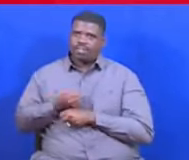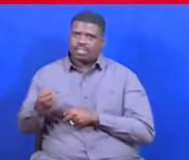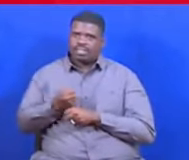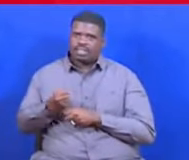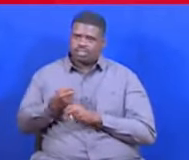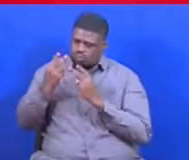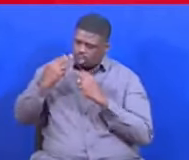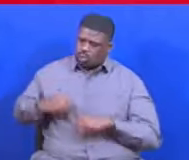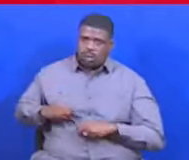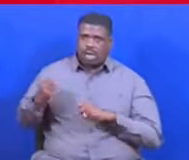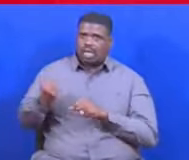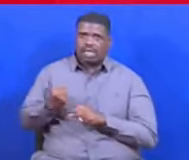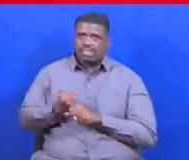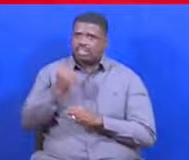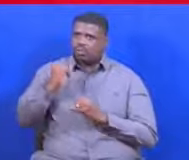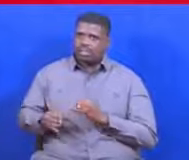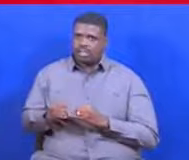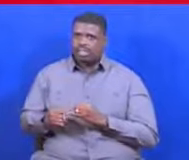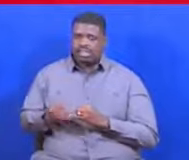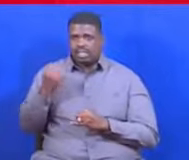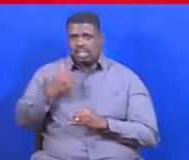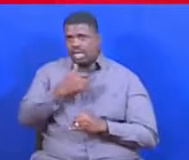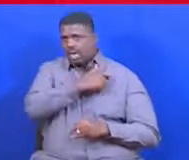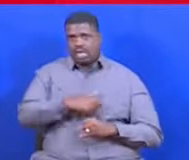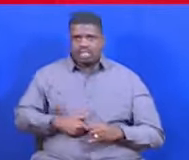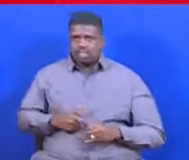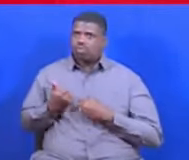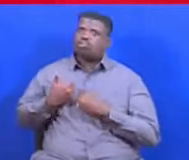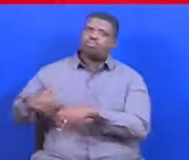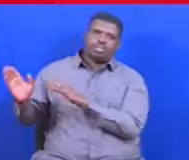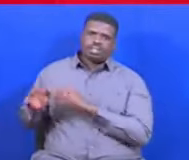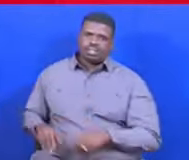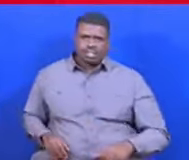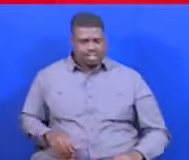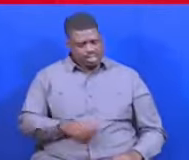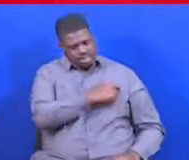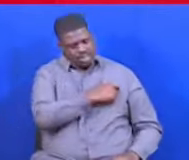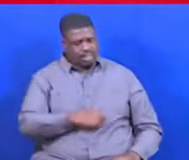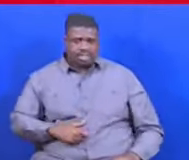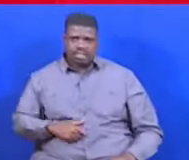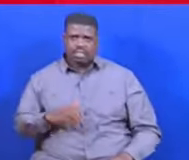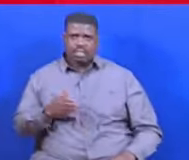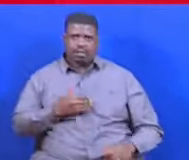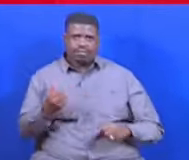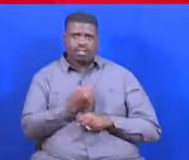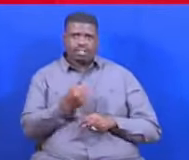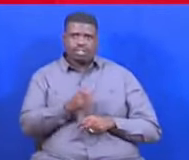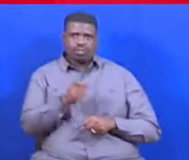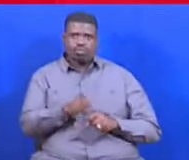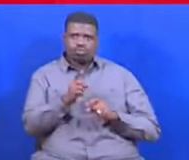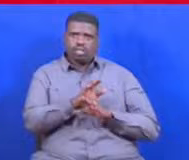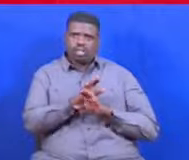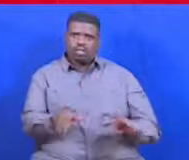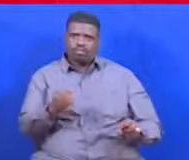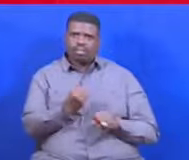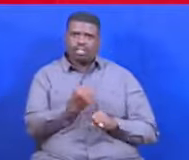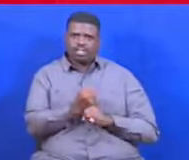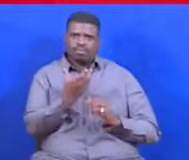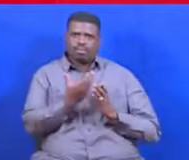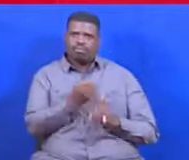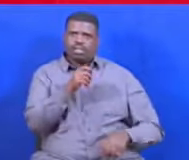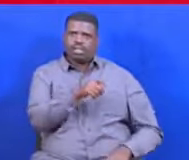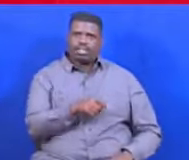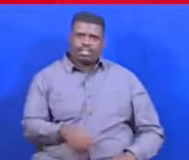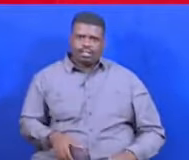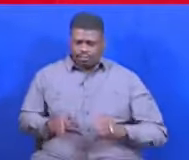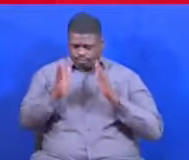wanajiona hawataki kufanya kazi na rais watupishe. Rais anataka kufanya kazi na watu ambao wana utayari wa kufanya kazi na yeye. Mheshimiwa